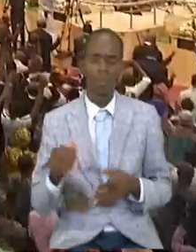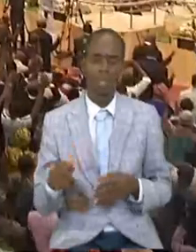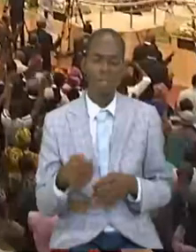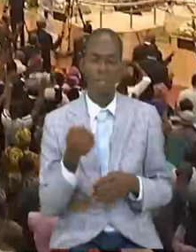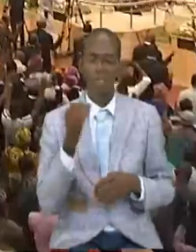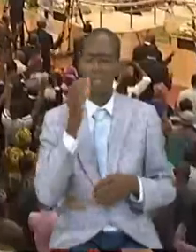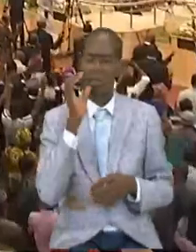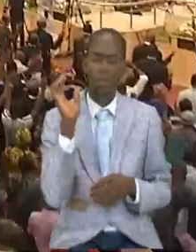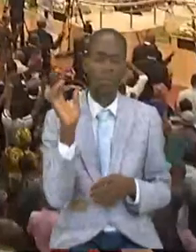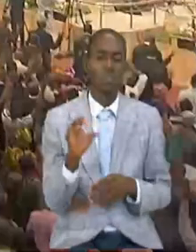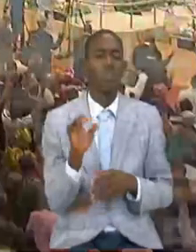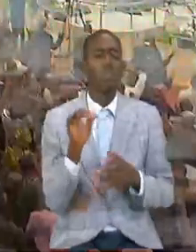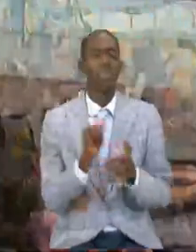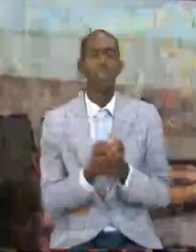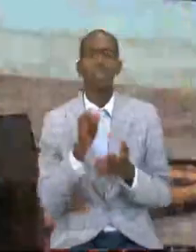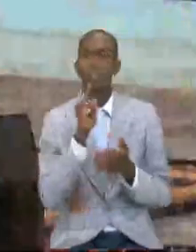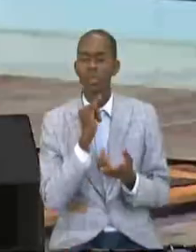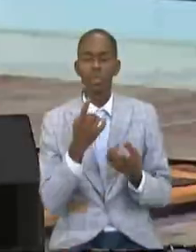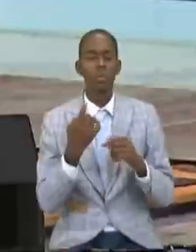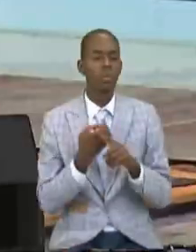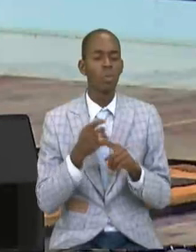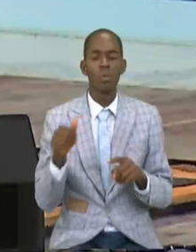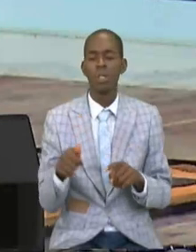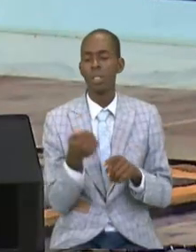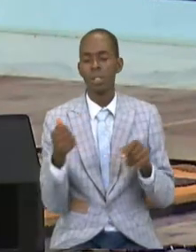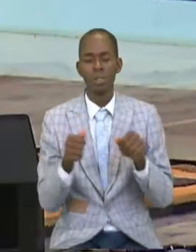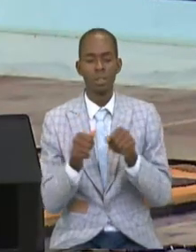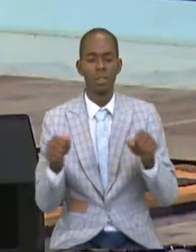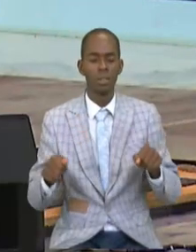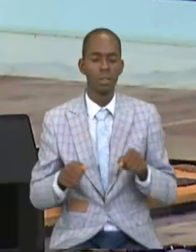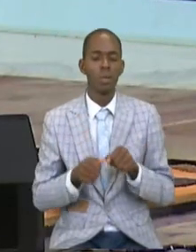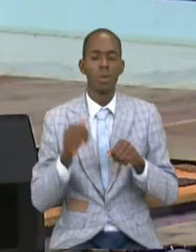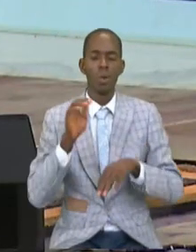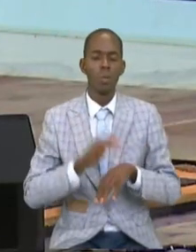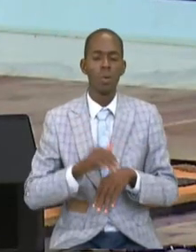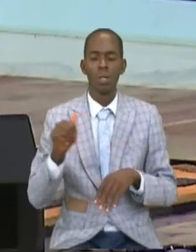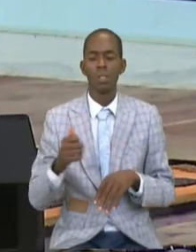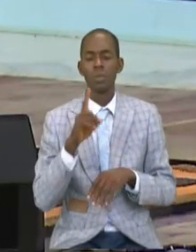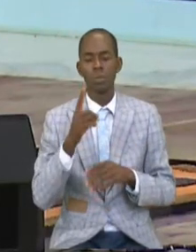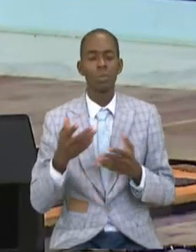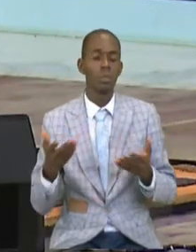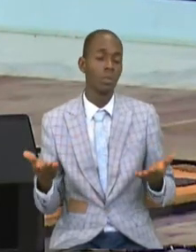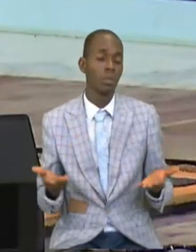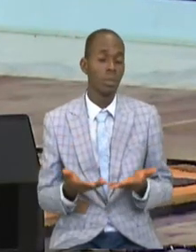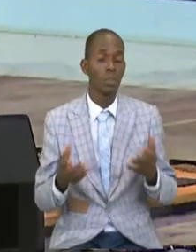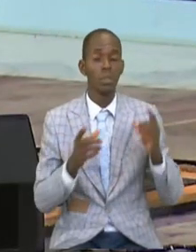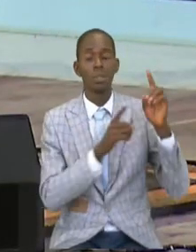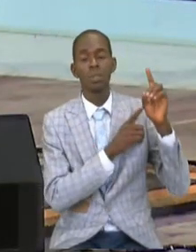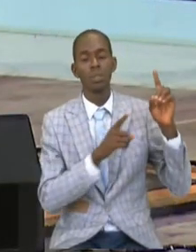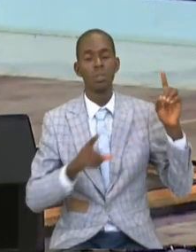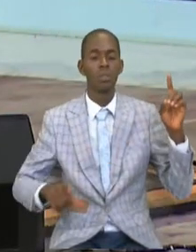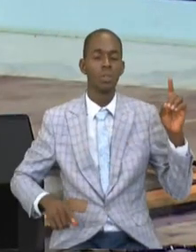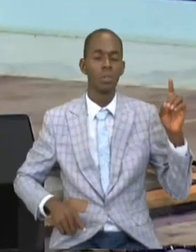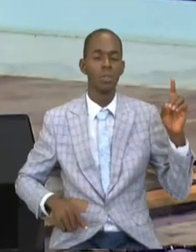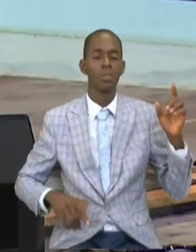Toute malédiction venant d'une direction donnée et qui est sur quelqu'un ici,